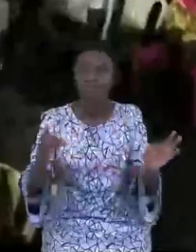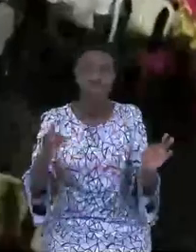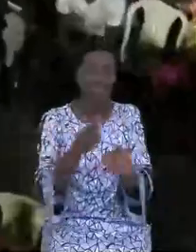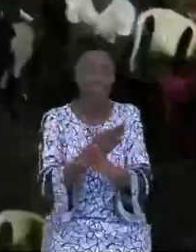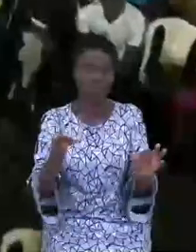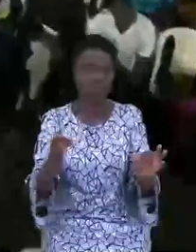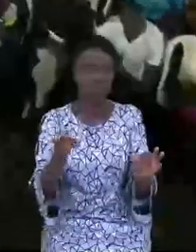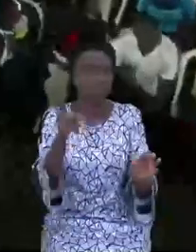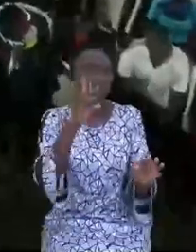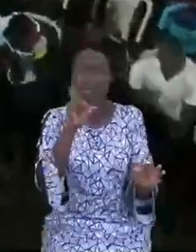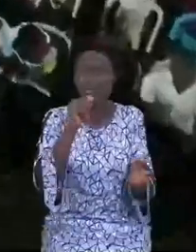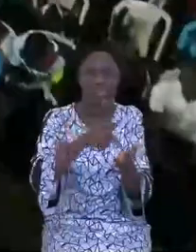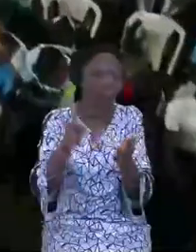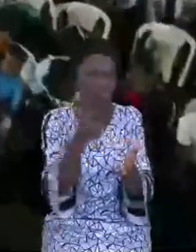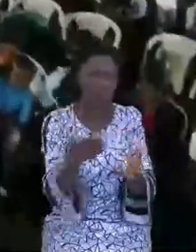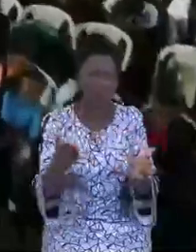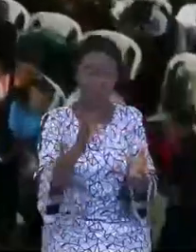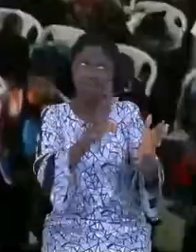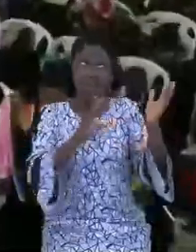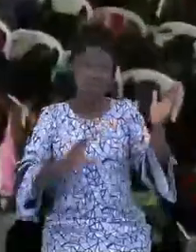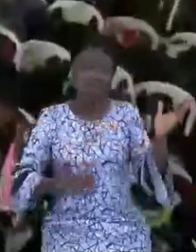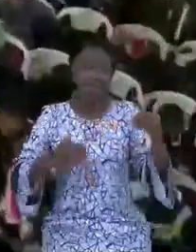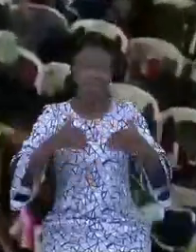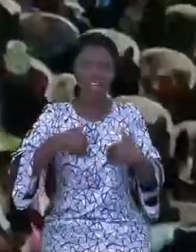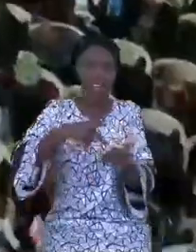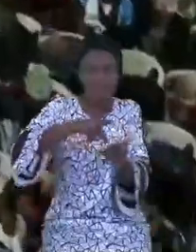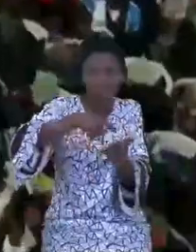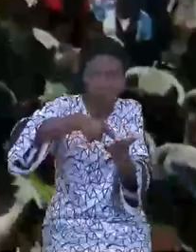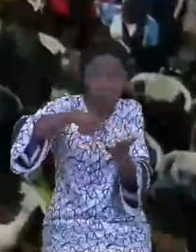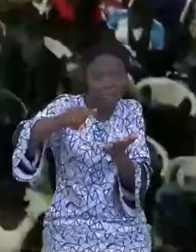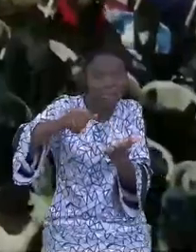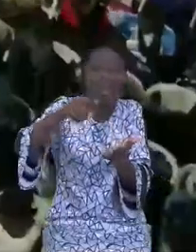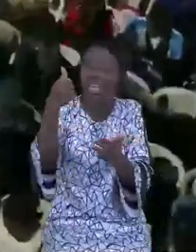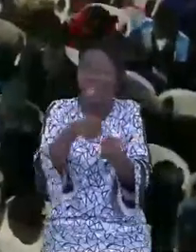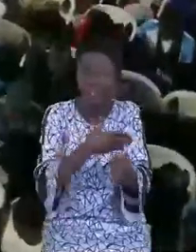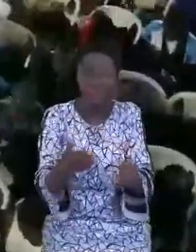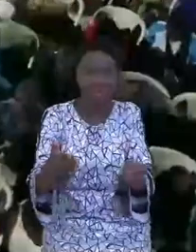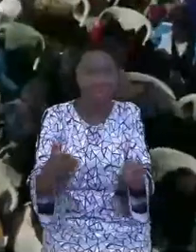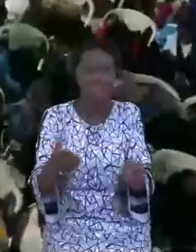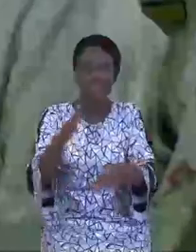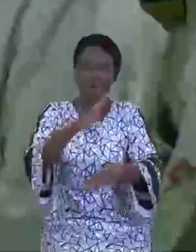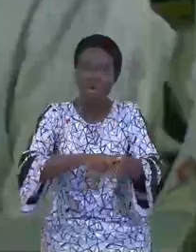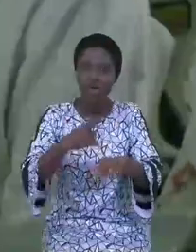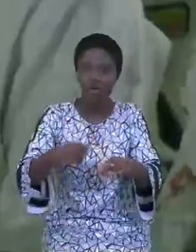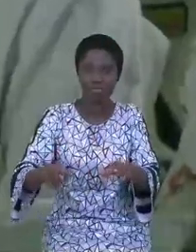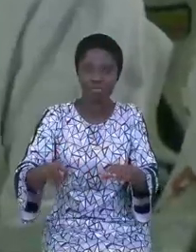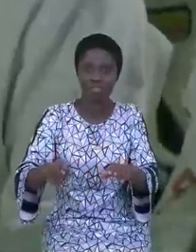rien du tout. Christ a tout payé sur la croix du calvaire. Et